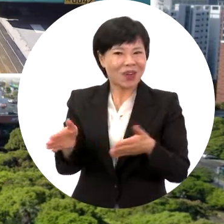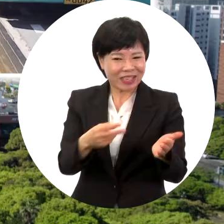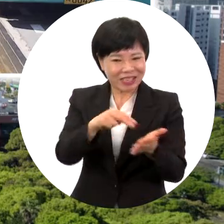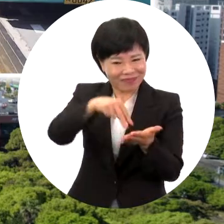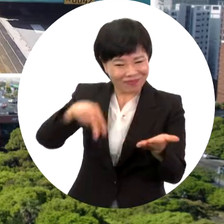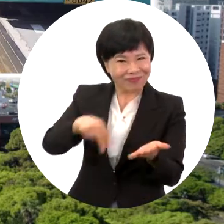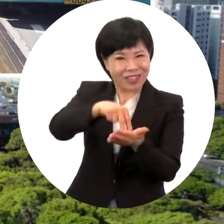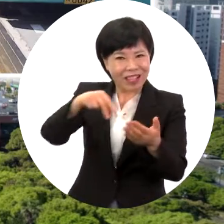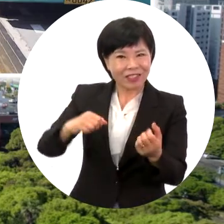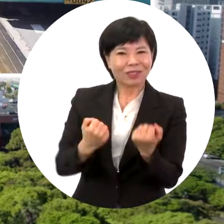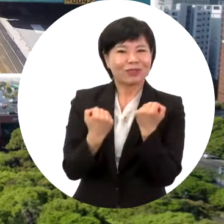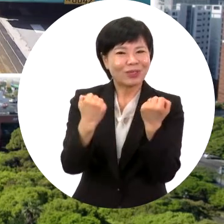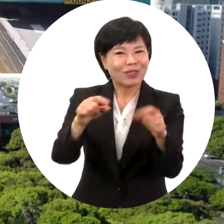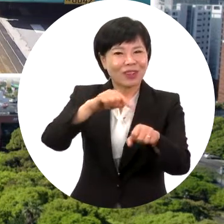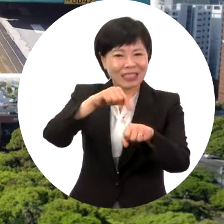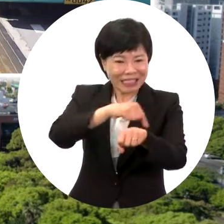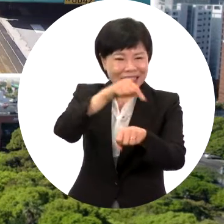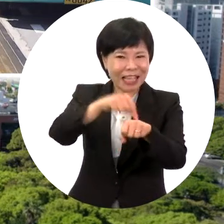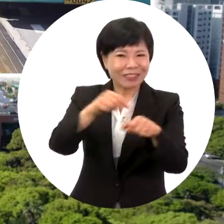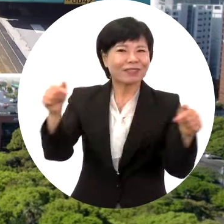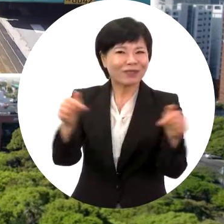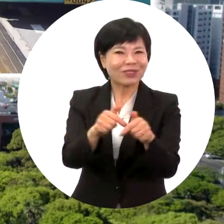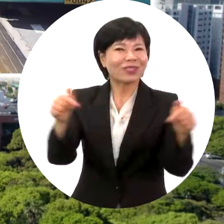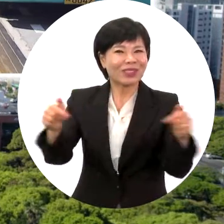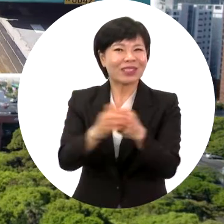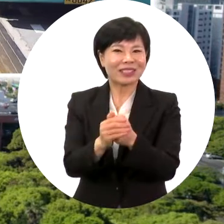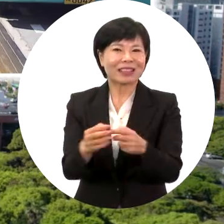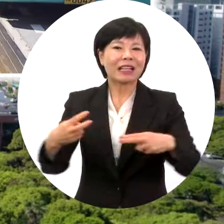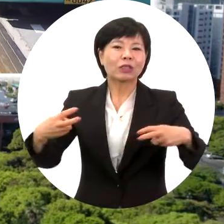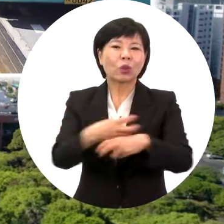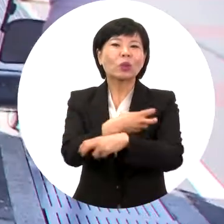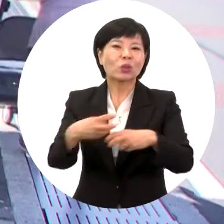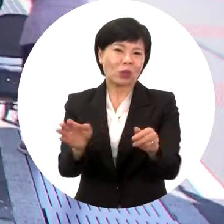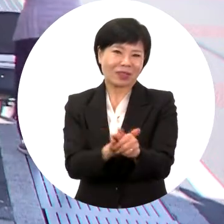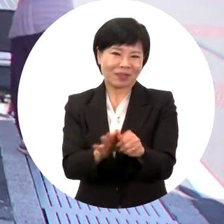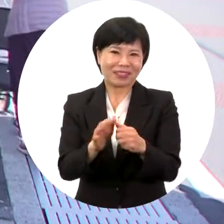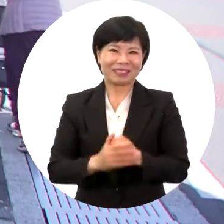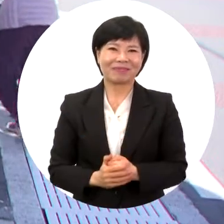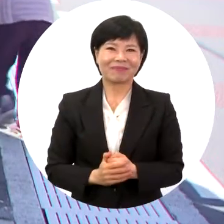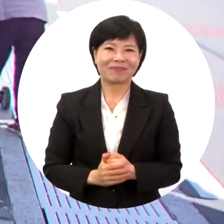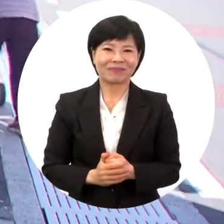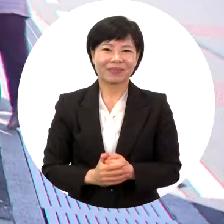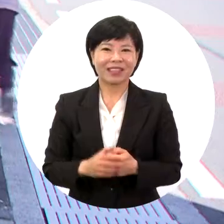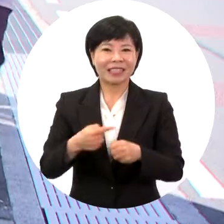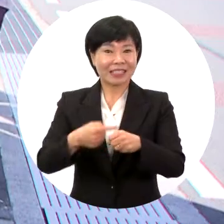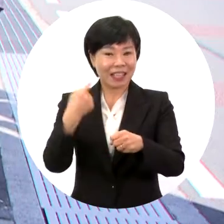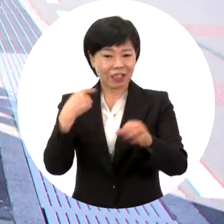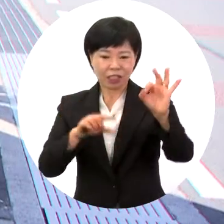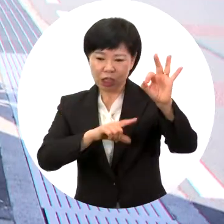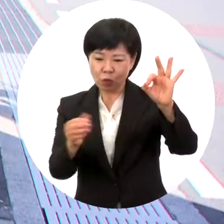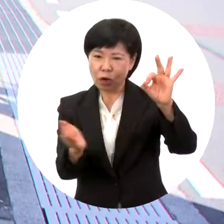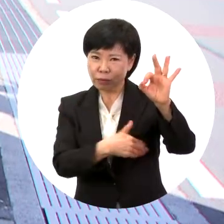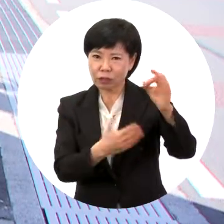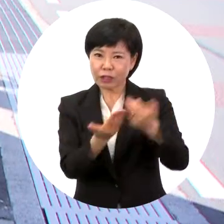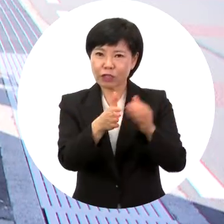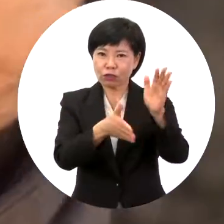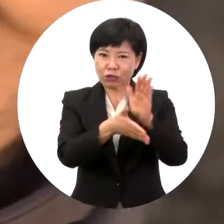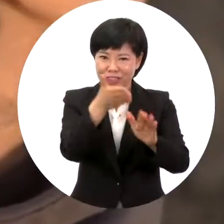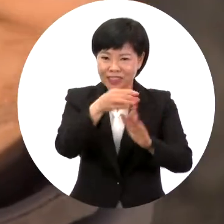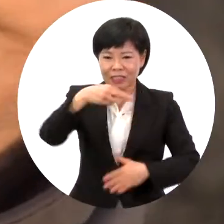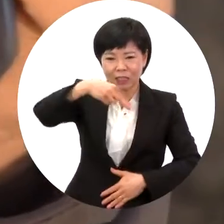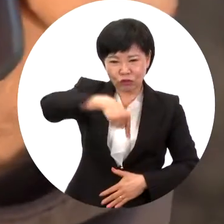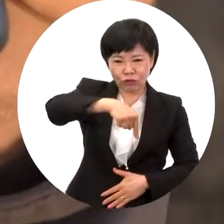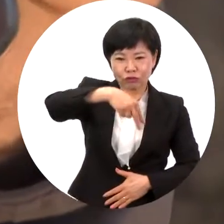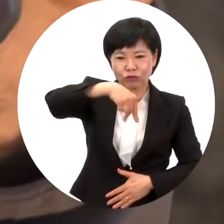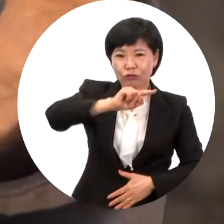정류소, 운행 시간을 탄력적으로 운영하는 대중교통 서비스입니다. 지난해 10월부터 제주시 애월읍